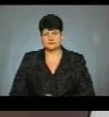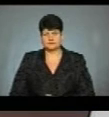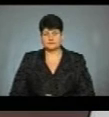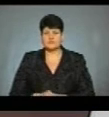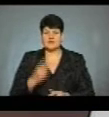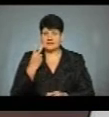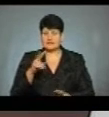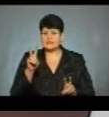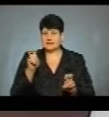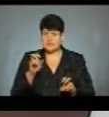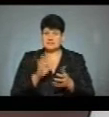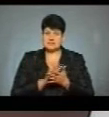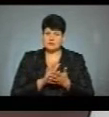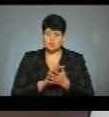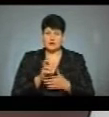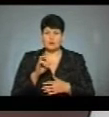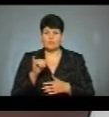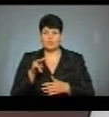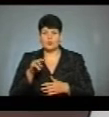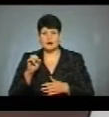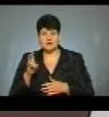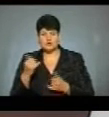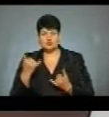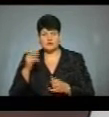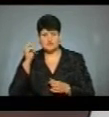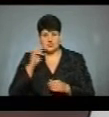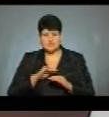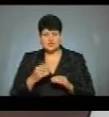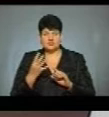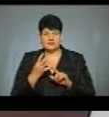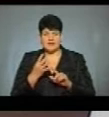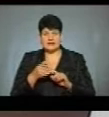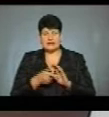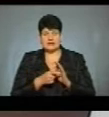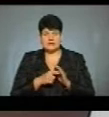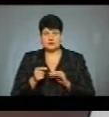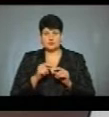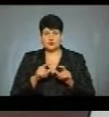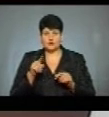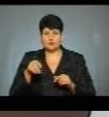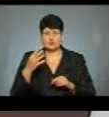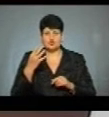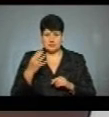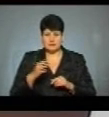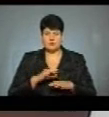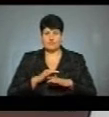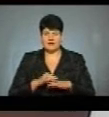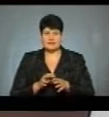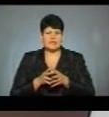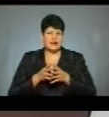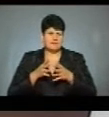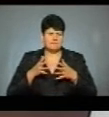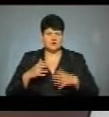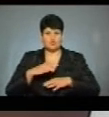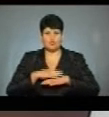Дві теми – забруднення і булінг – сьогодні вивчали учні 4-х класів Тернопільської школи номер 4 під час проведення найбільшого